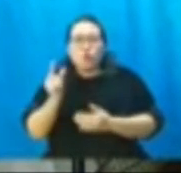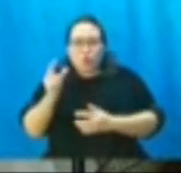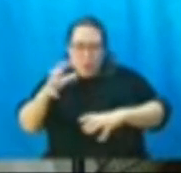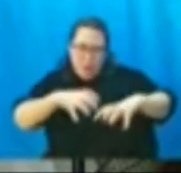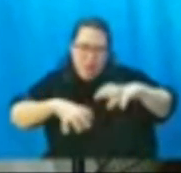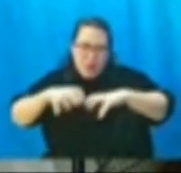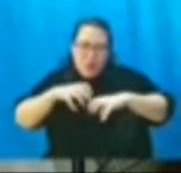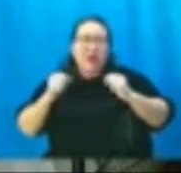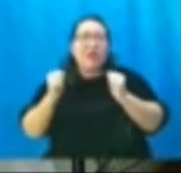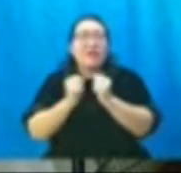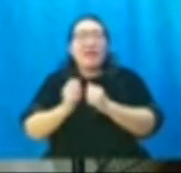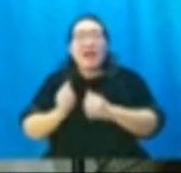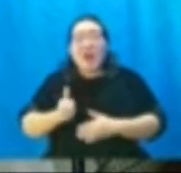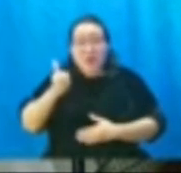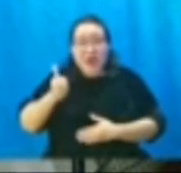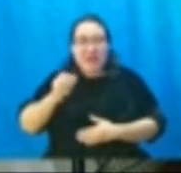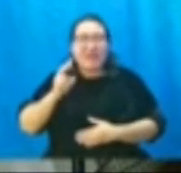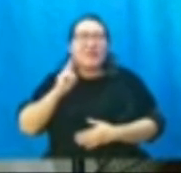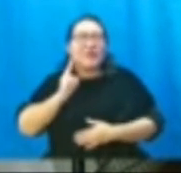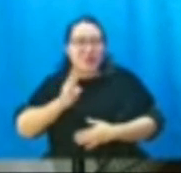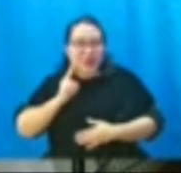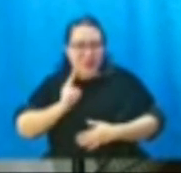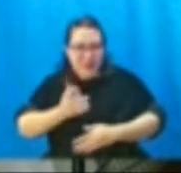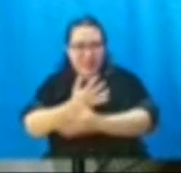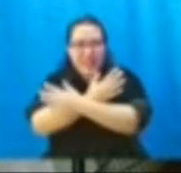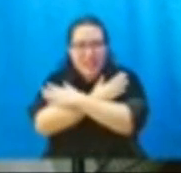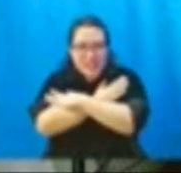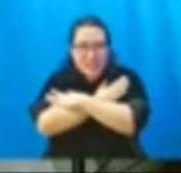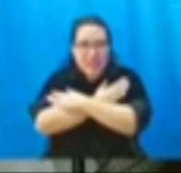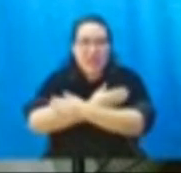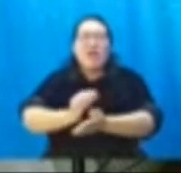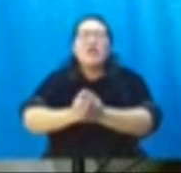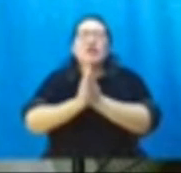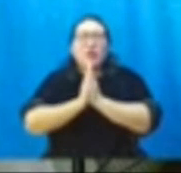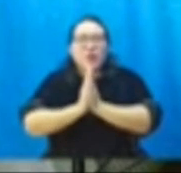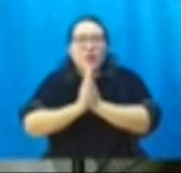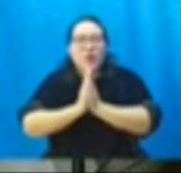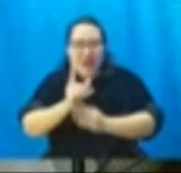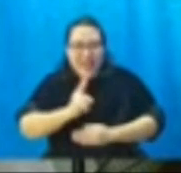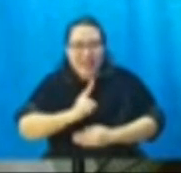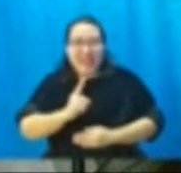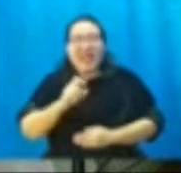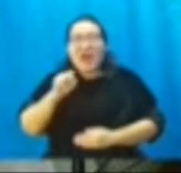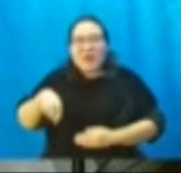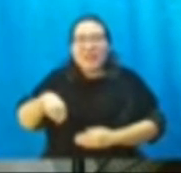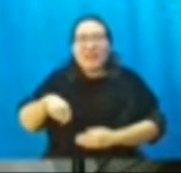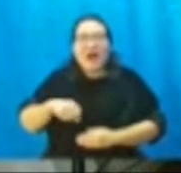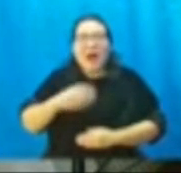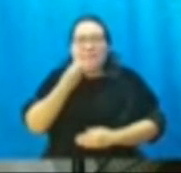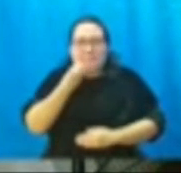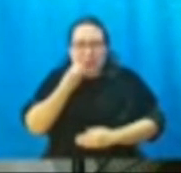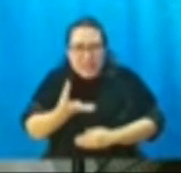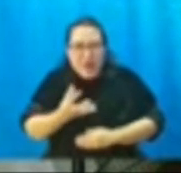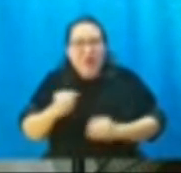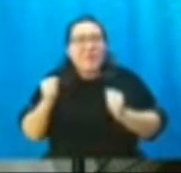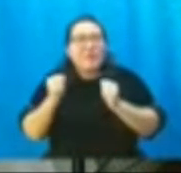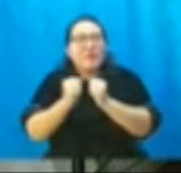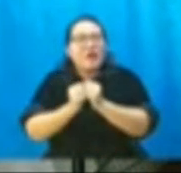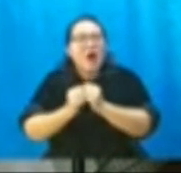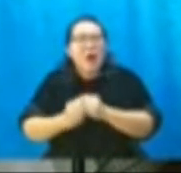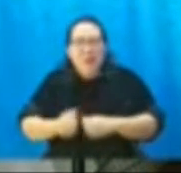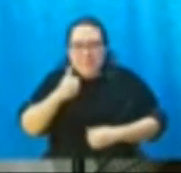terkasih Semoga kitapun bisa memberi jawaban yang mantap seperti Petrus tadi